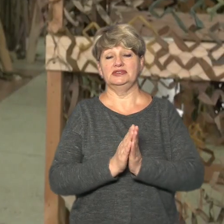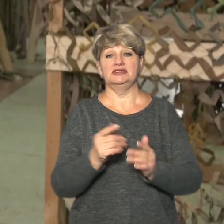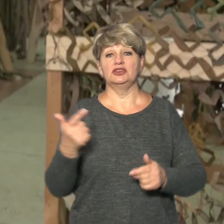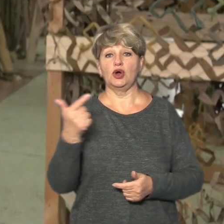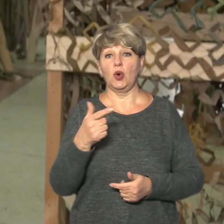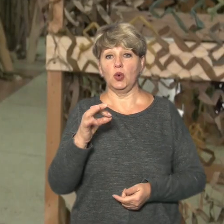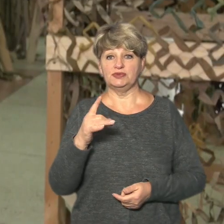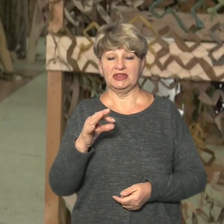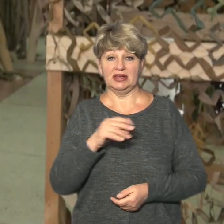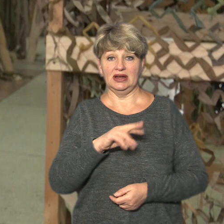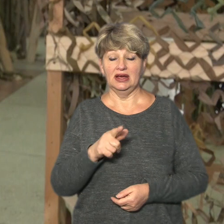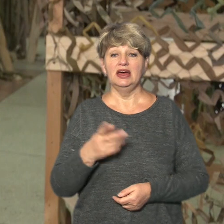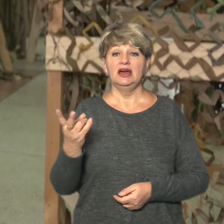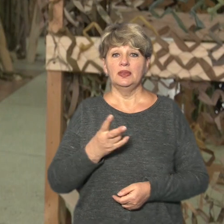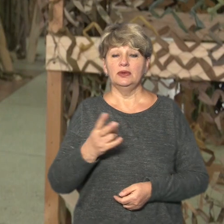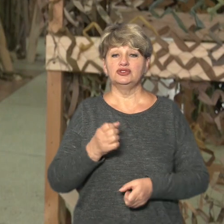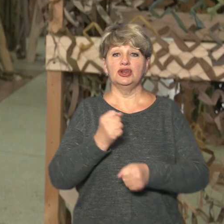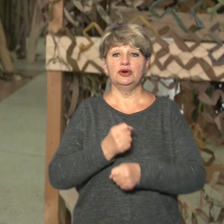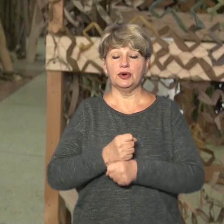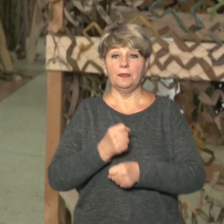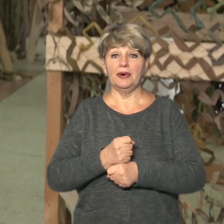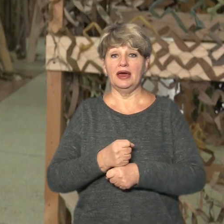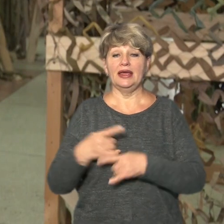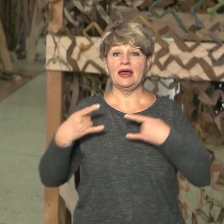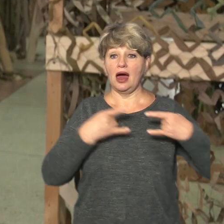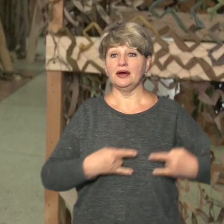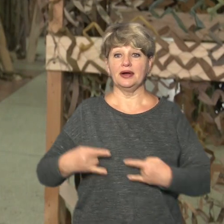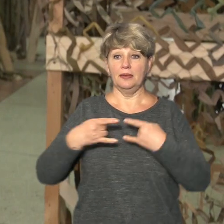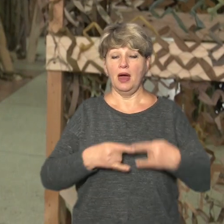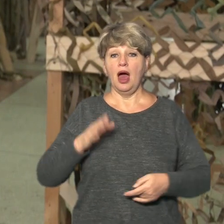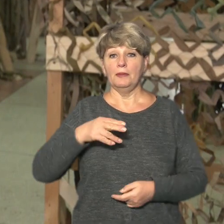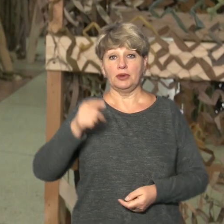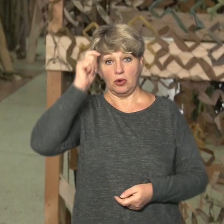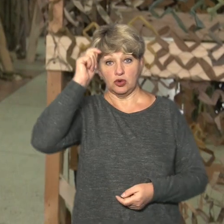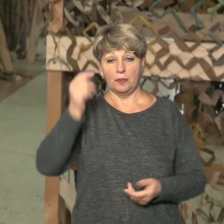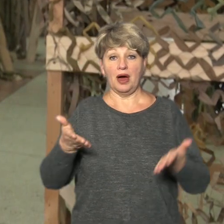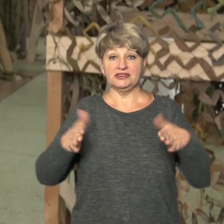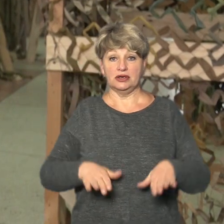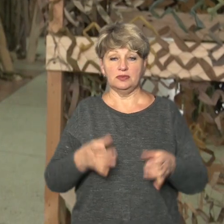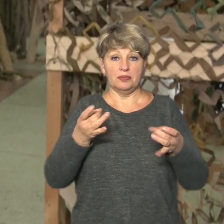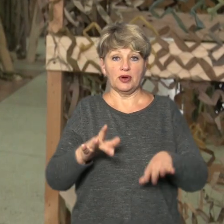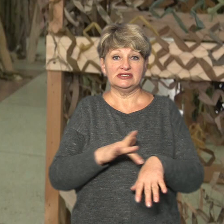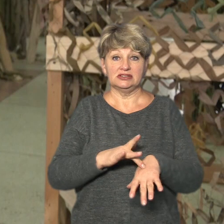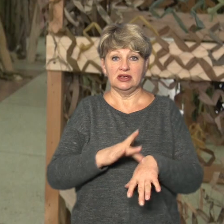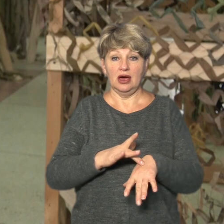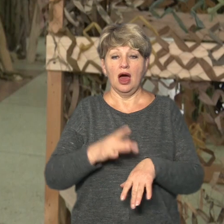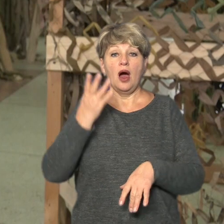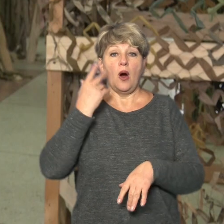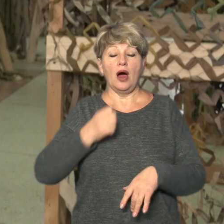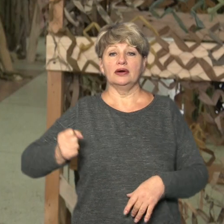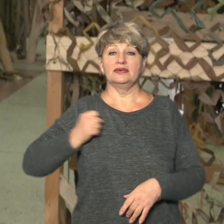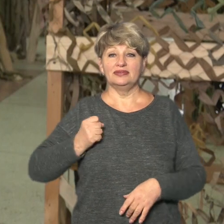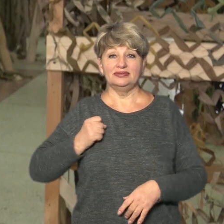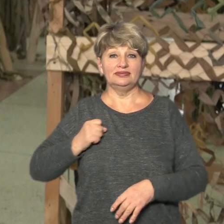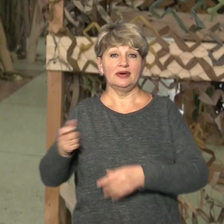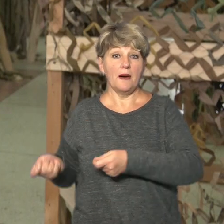розрізають хлопцям форму щоб зробити рентген навіть розумієте і потім хлопці залишаються просто голі А коли хлопці вивозять з фольгою